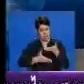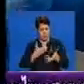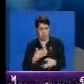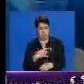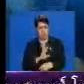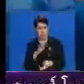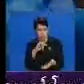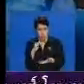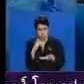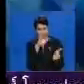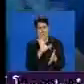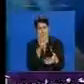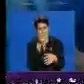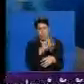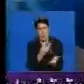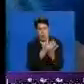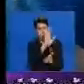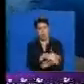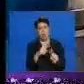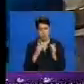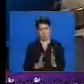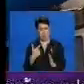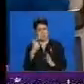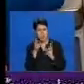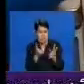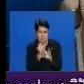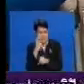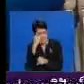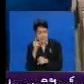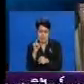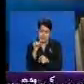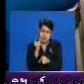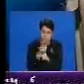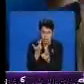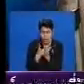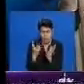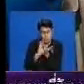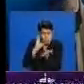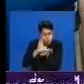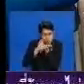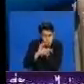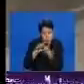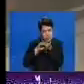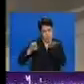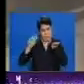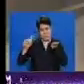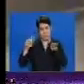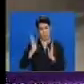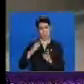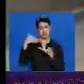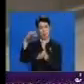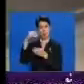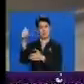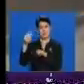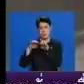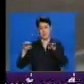ไม่สามารถส่งออกได้ดังนั้นผู้ประกอบการไทยจะต้องหาวิธีลดต้นทุนการผลิตลงและรักษามาตรฐานเพื่อรักษาลูกค้า